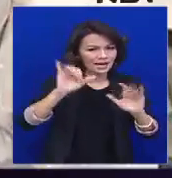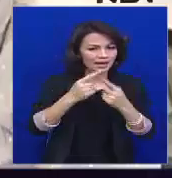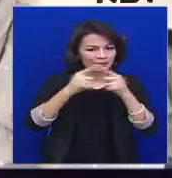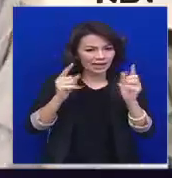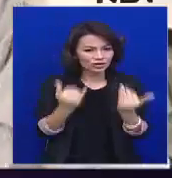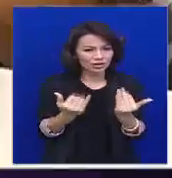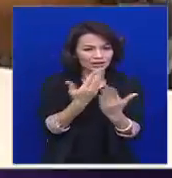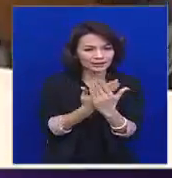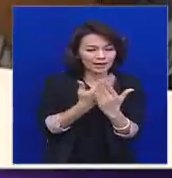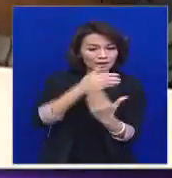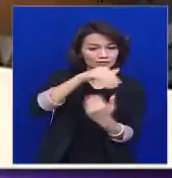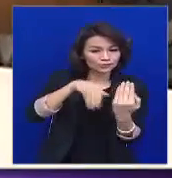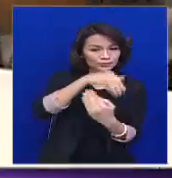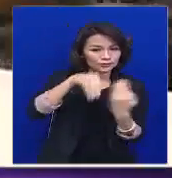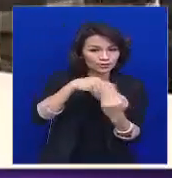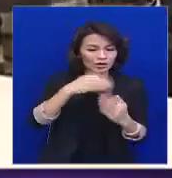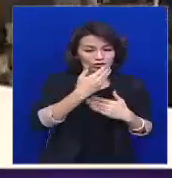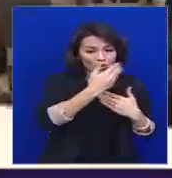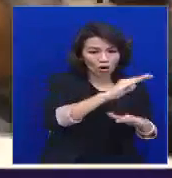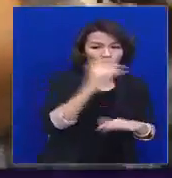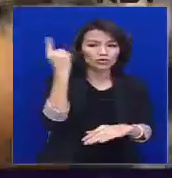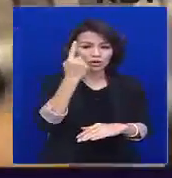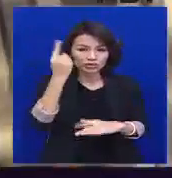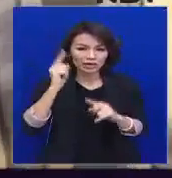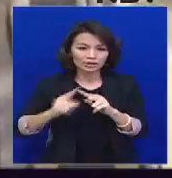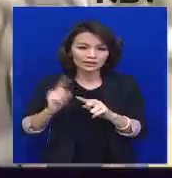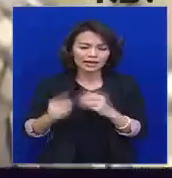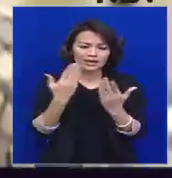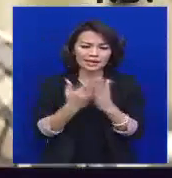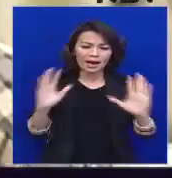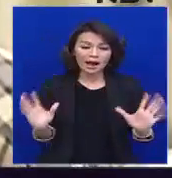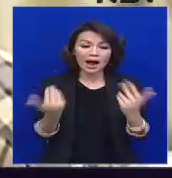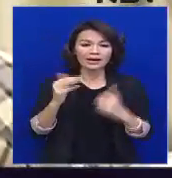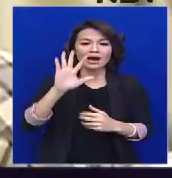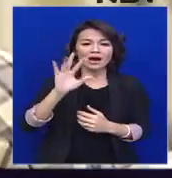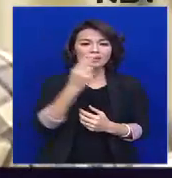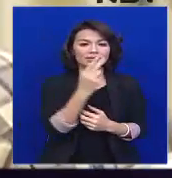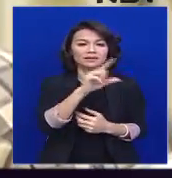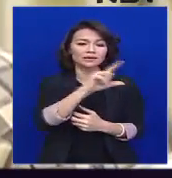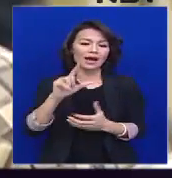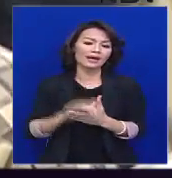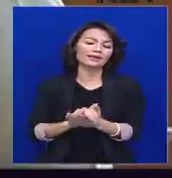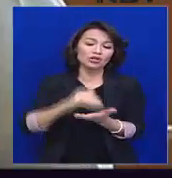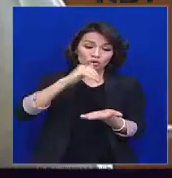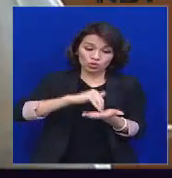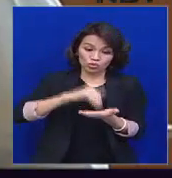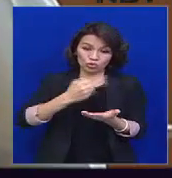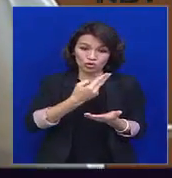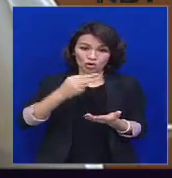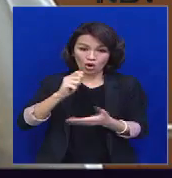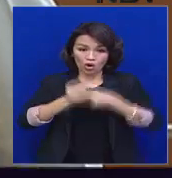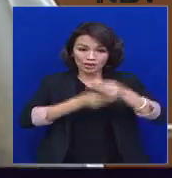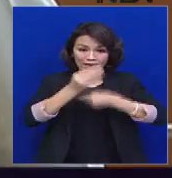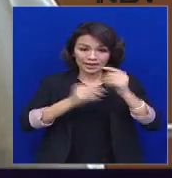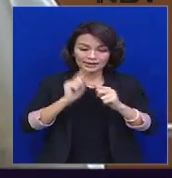ายไปจากระบบเศรษฐกิจจากการส่งออกและการท่องเที่ยวประมาณ 50,000 ล้านบาททำให้ศูนย์พยากรณ์เศรษฐกิจและธุรกิจปรับลดคาดการณ์เศรษฐกิจไ